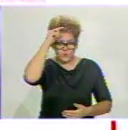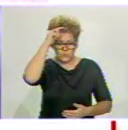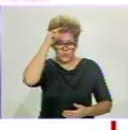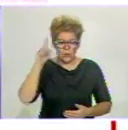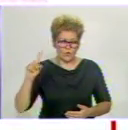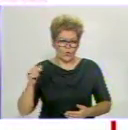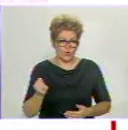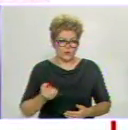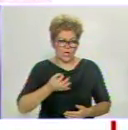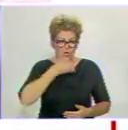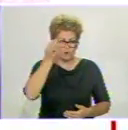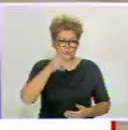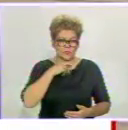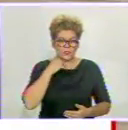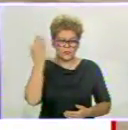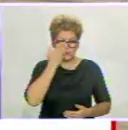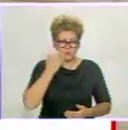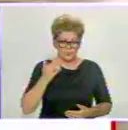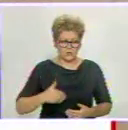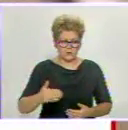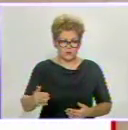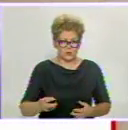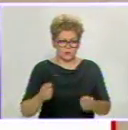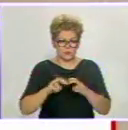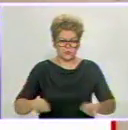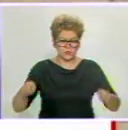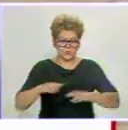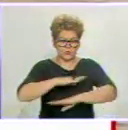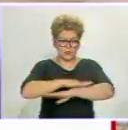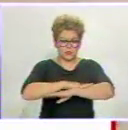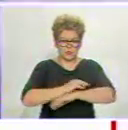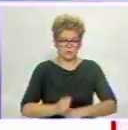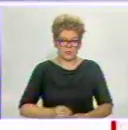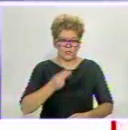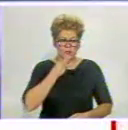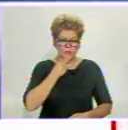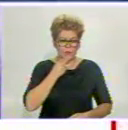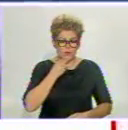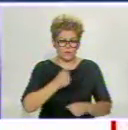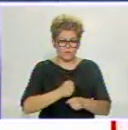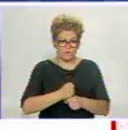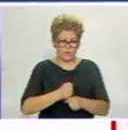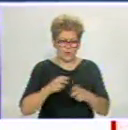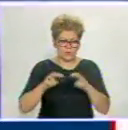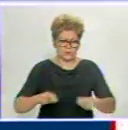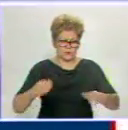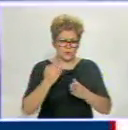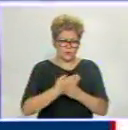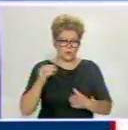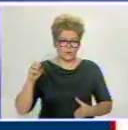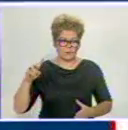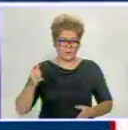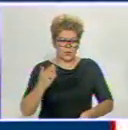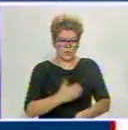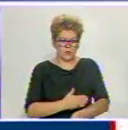Gorj a recomandat conducerii școlii demararea unei cercetări disciplinare. Polițiștii efectuează cercetări în cadrul unui dosar penal pentru